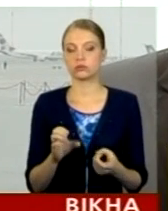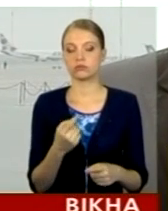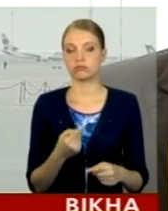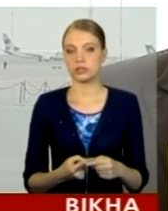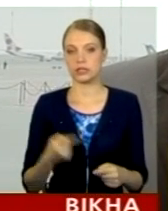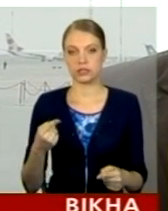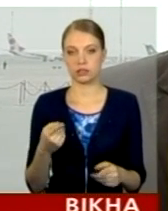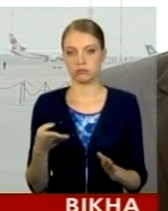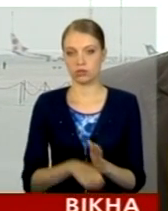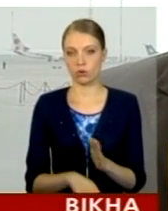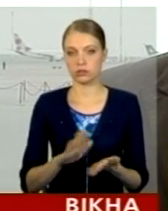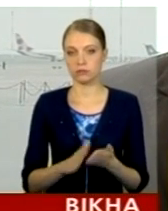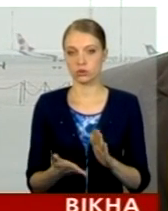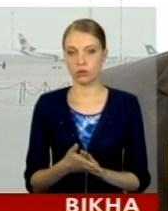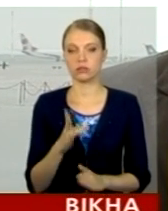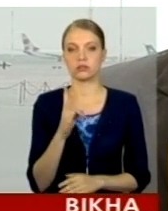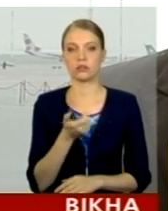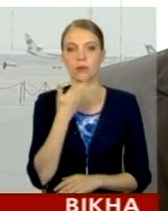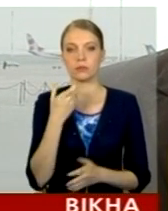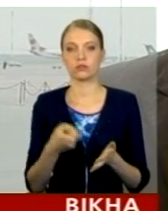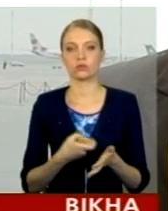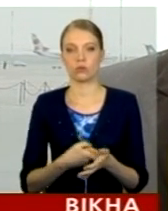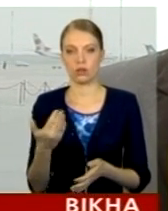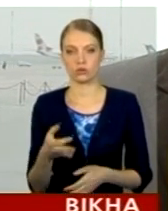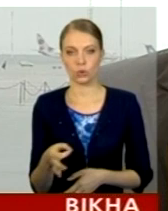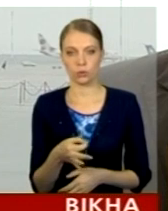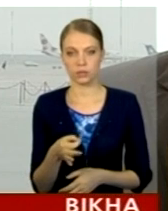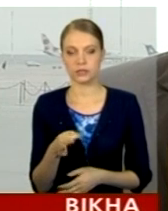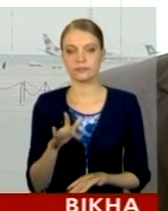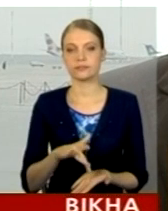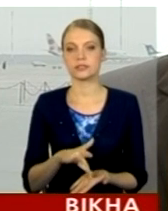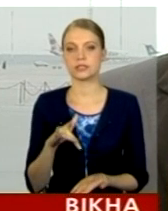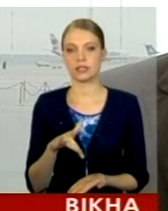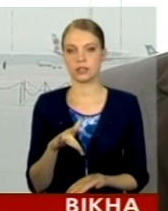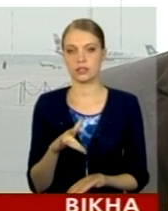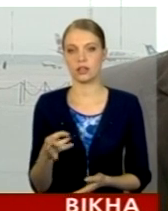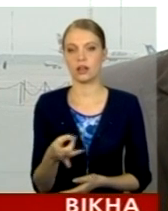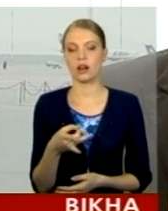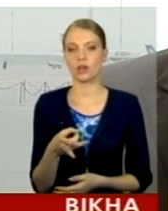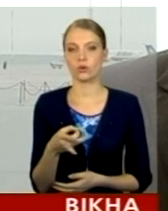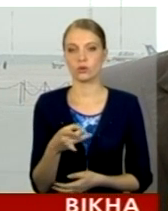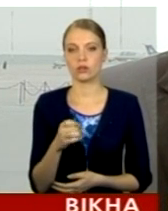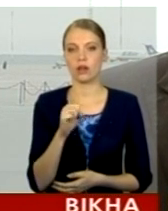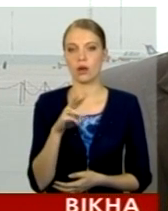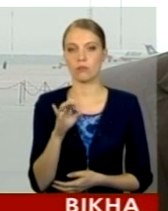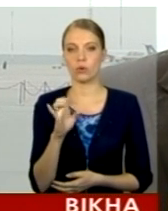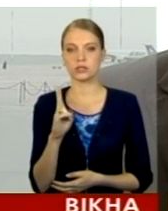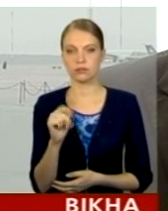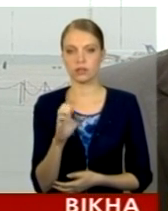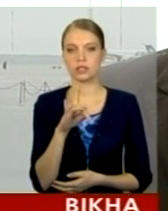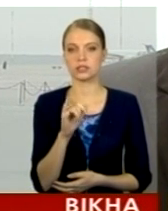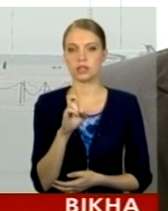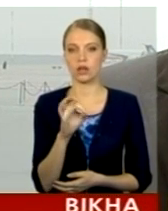різким загостренням ситуації на півдні Донецької області, в центрі, в районі Амвросіївки,